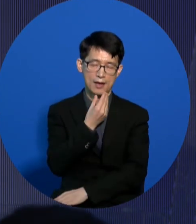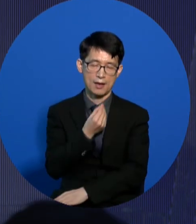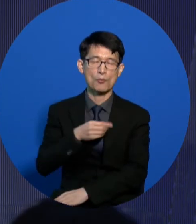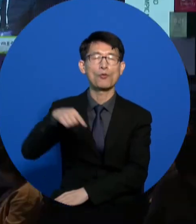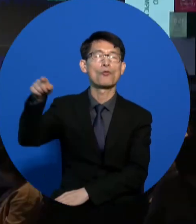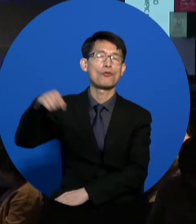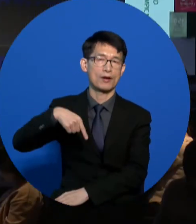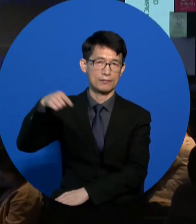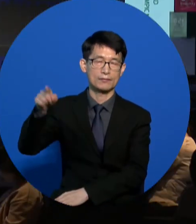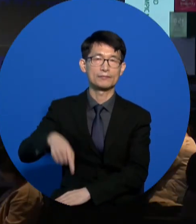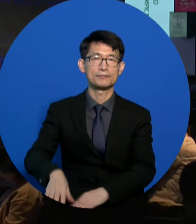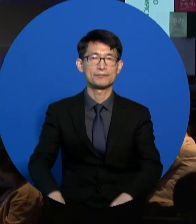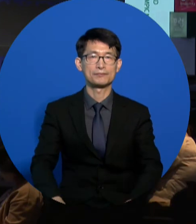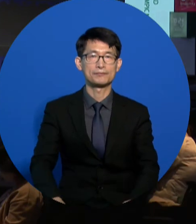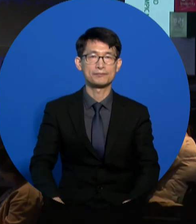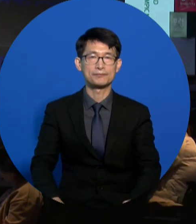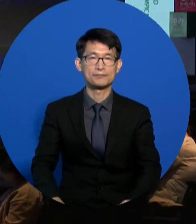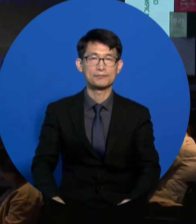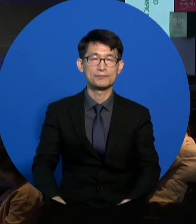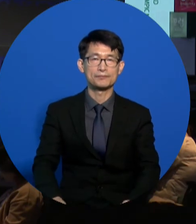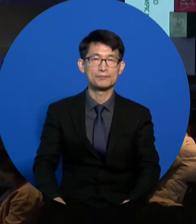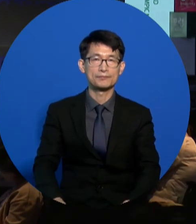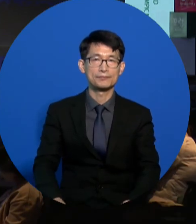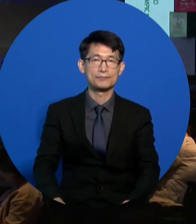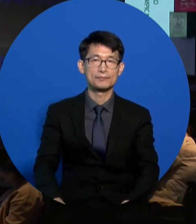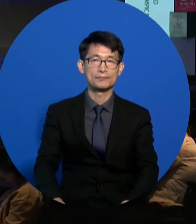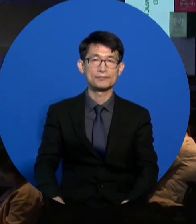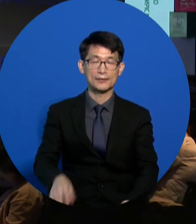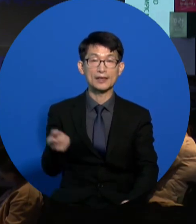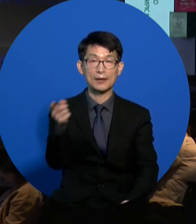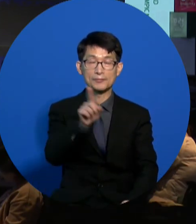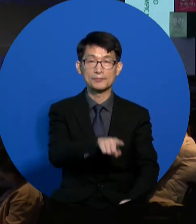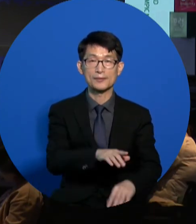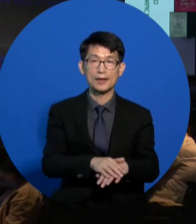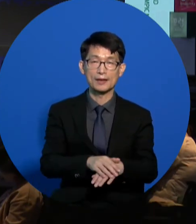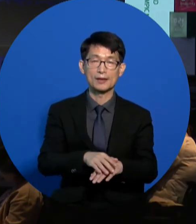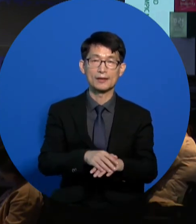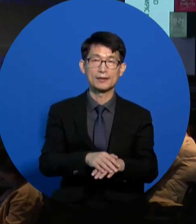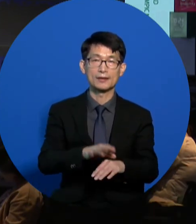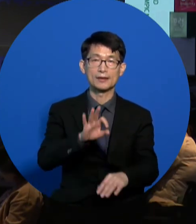임 교수님 1분 정도로만 짧게 정리해 주십시오. 네, 이정식 회장님.